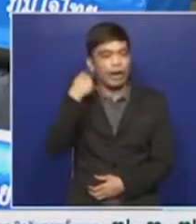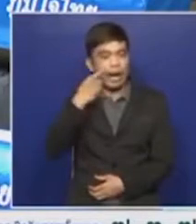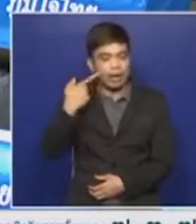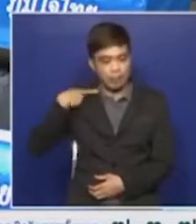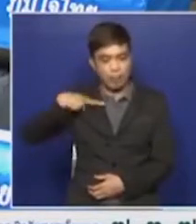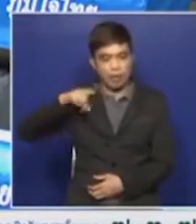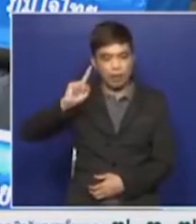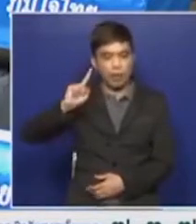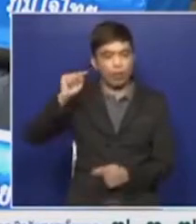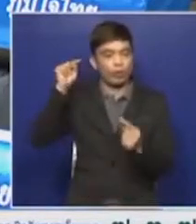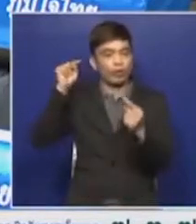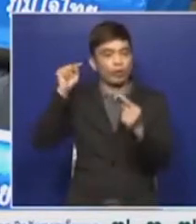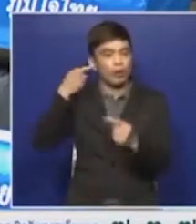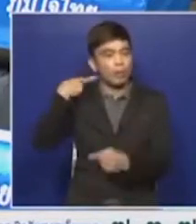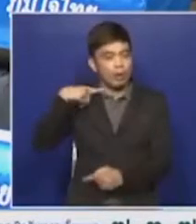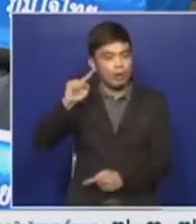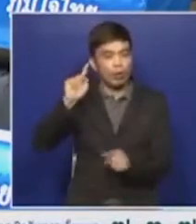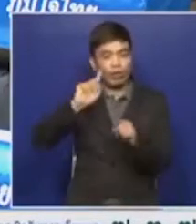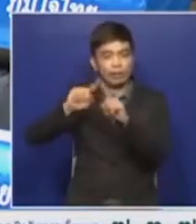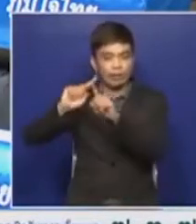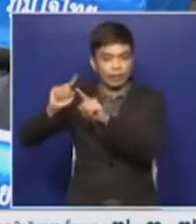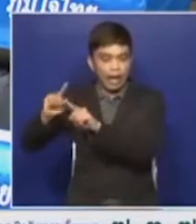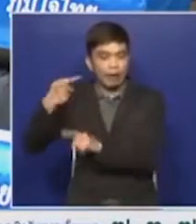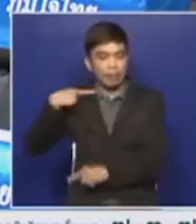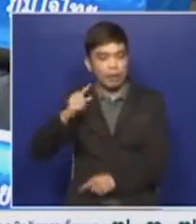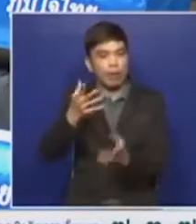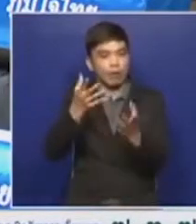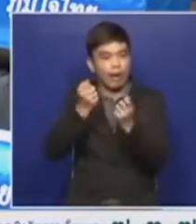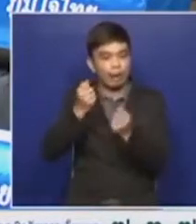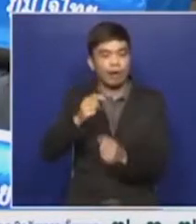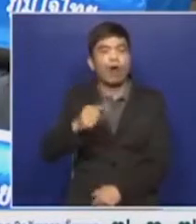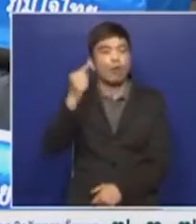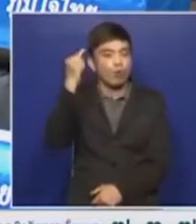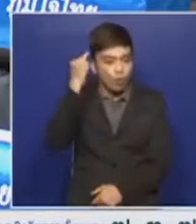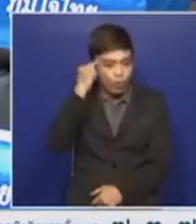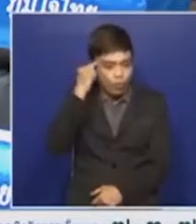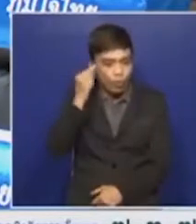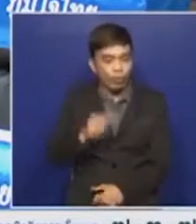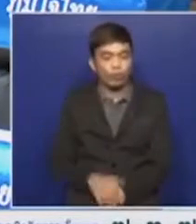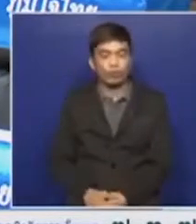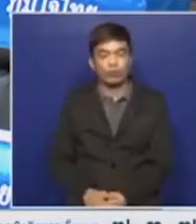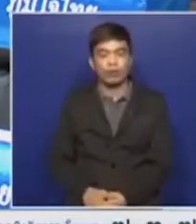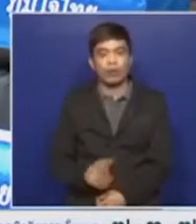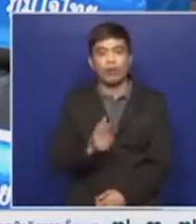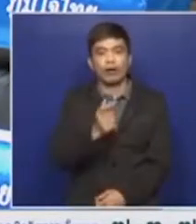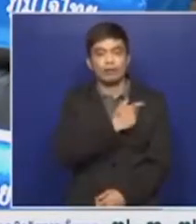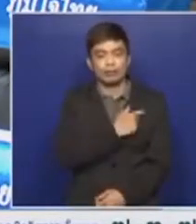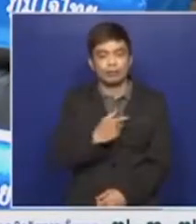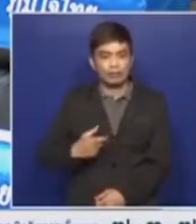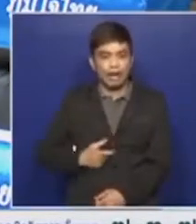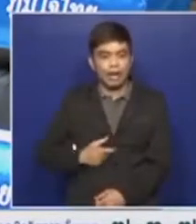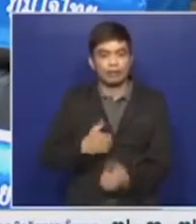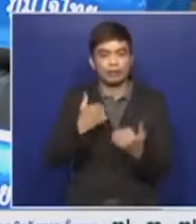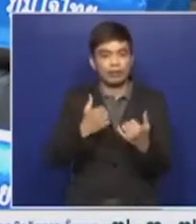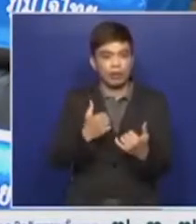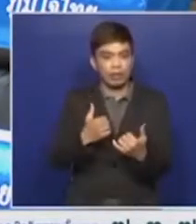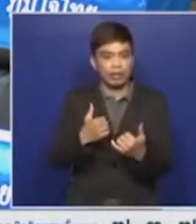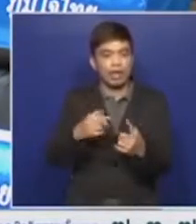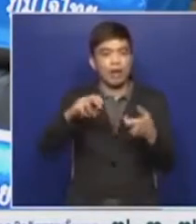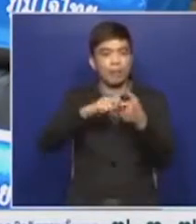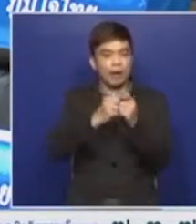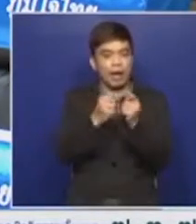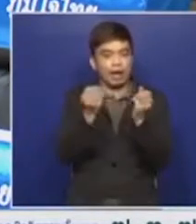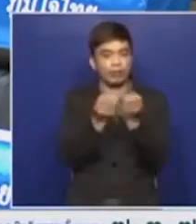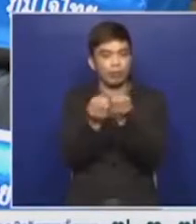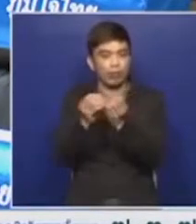จากสถานะที่เป็นอยู่ของสถาบันหลักของชาติพวกเขารู้ว่าสถาบันหลักของชาติอยู่ตรงไหนในสถานการณ์แห่งความ